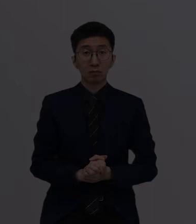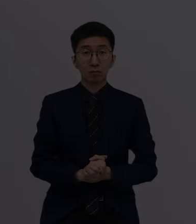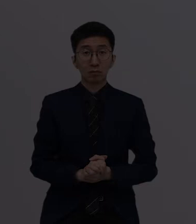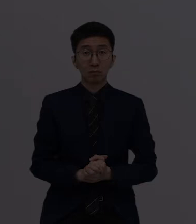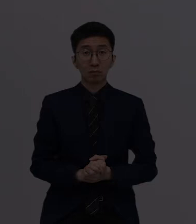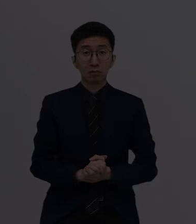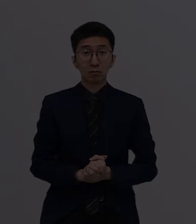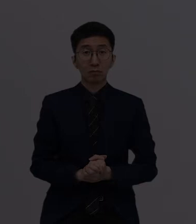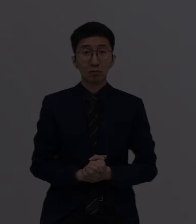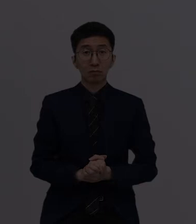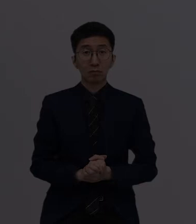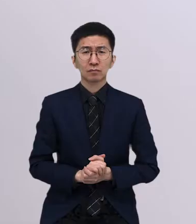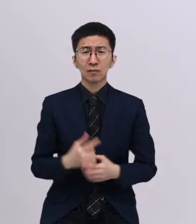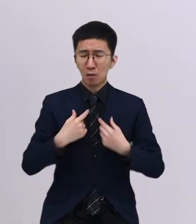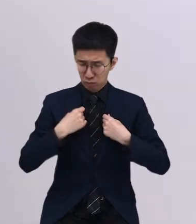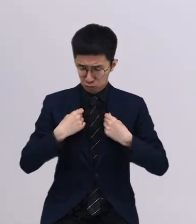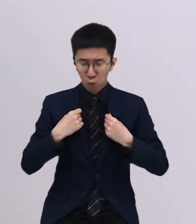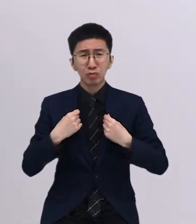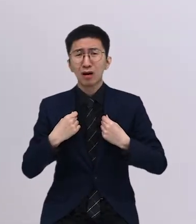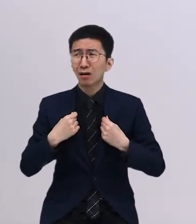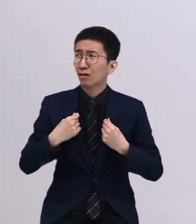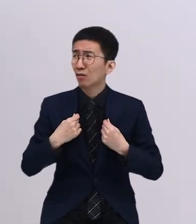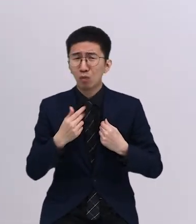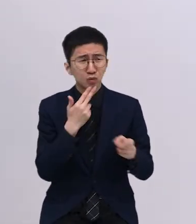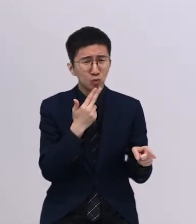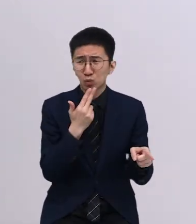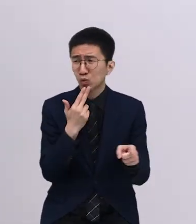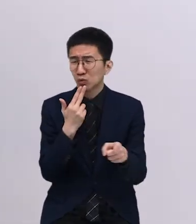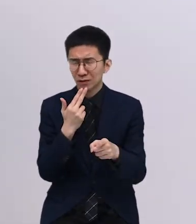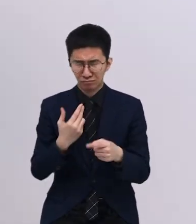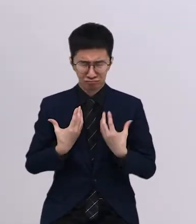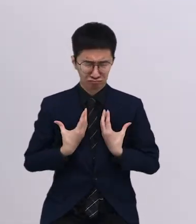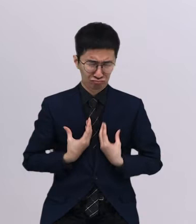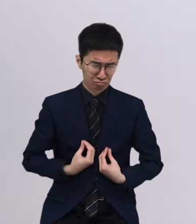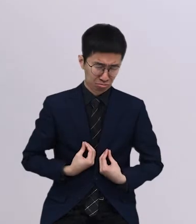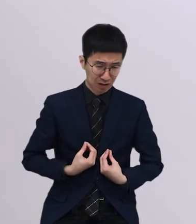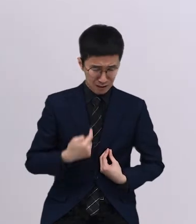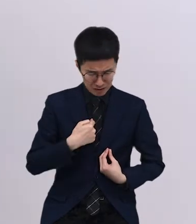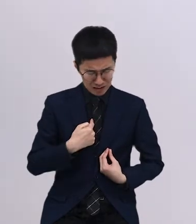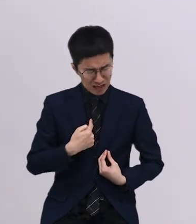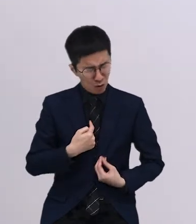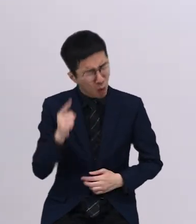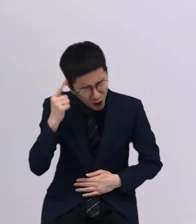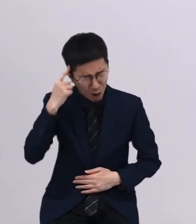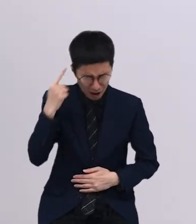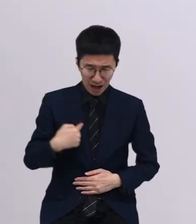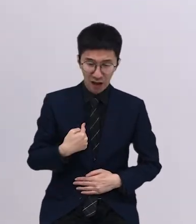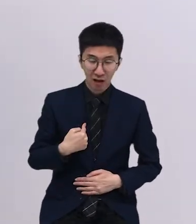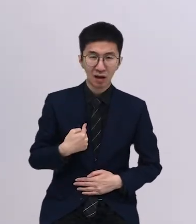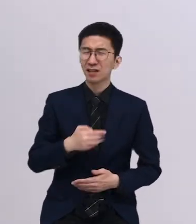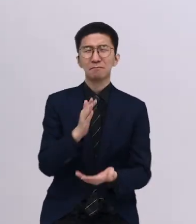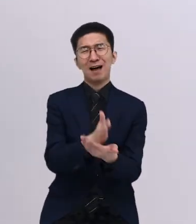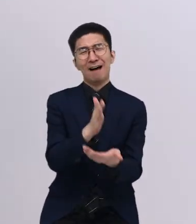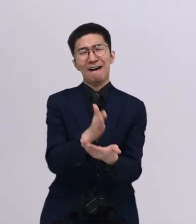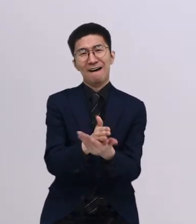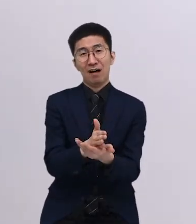되는 나 자신만의 방법이 있다면? 내 몸이 옷이 맞는 게 없어 하면 좀 시무룩해지고 이러니까 내